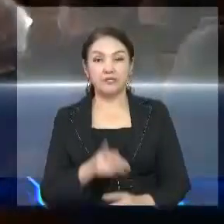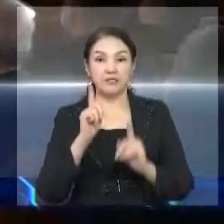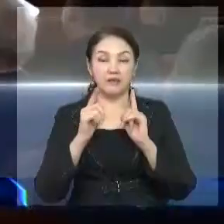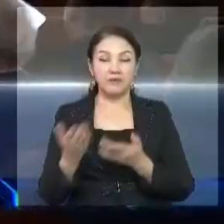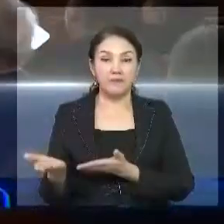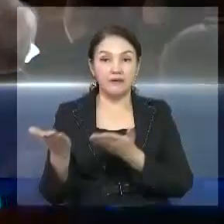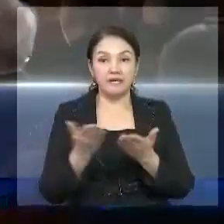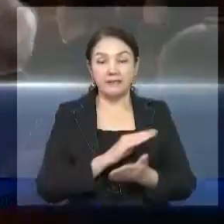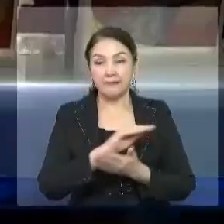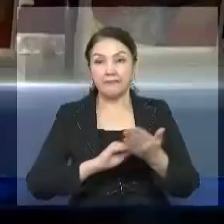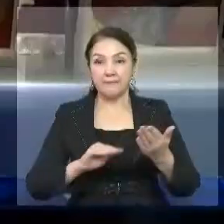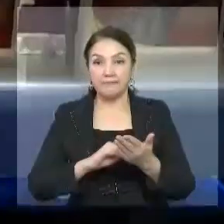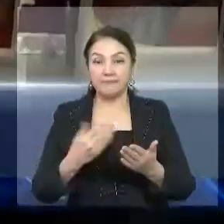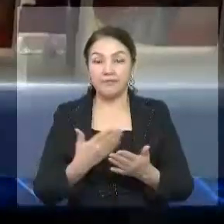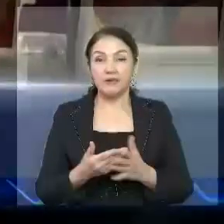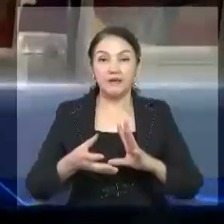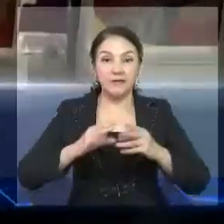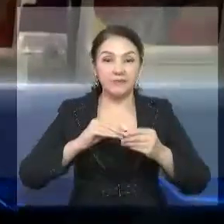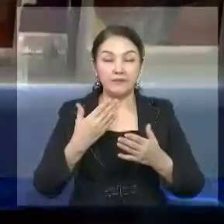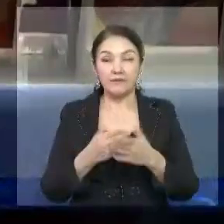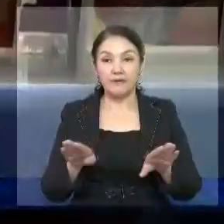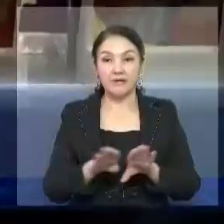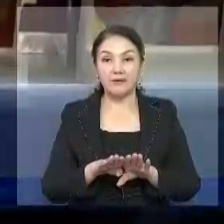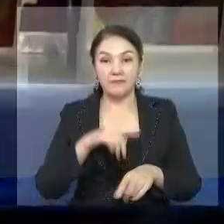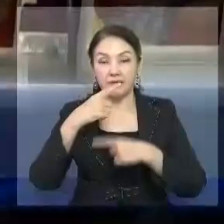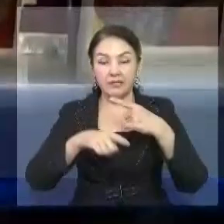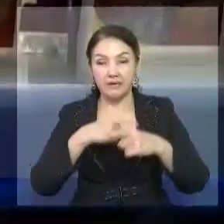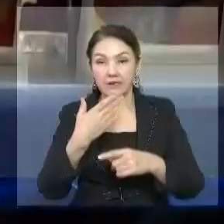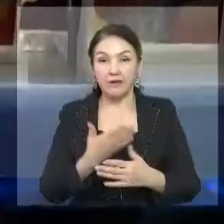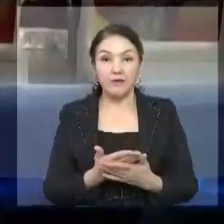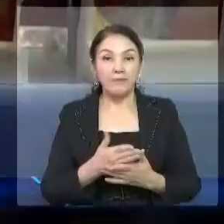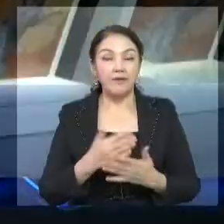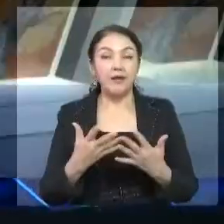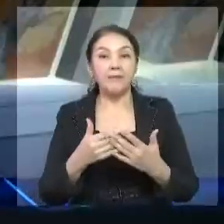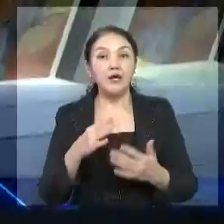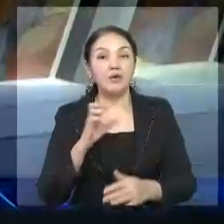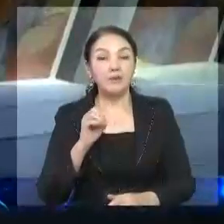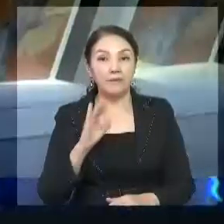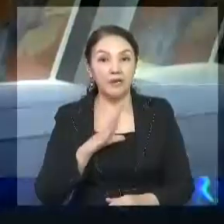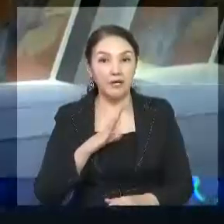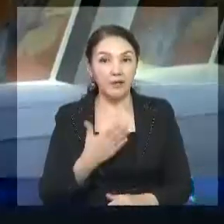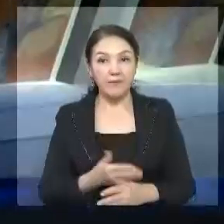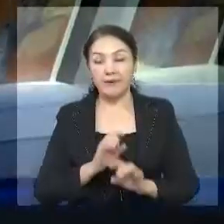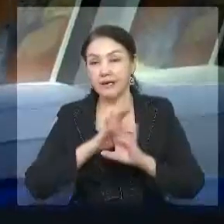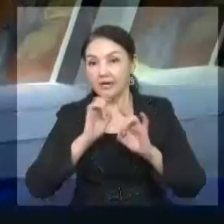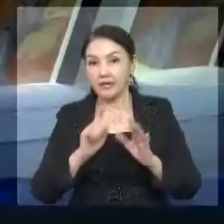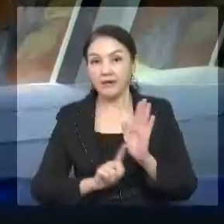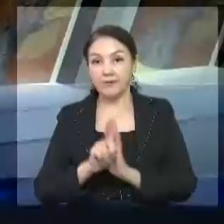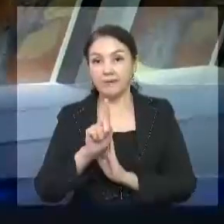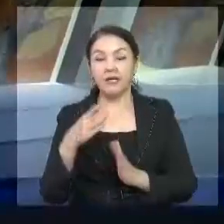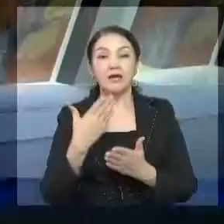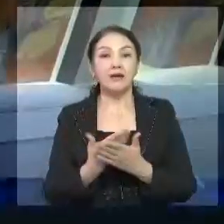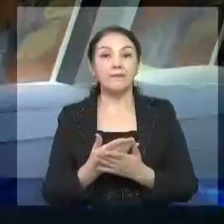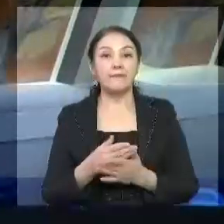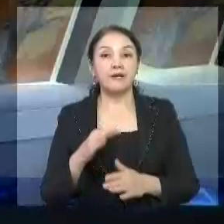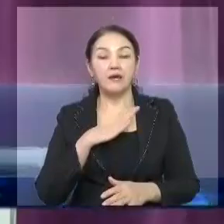были приглашены писатели, представители общественности, а также потомки Батыра, в их числе Ерсаин Абдельдаев. Он рассказал о начале инициативы